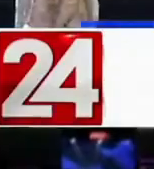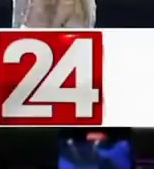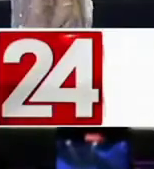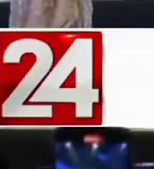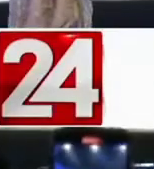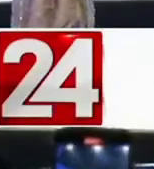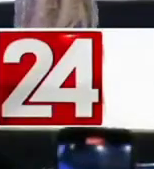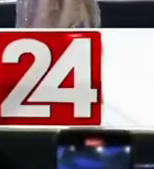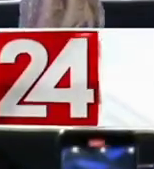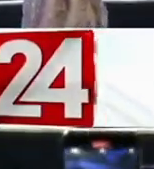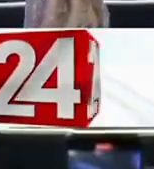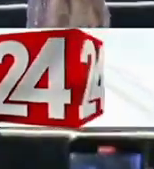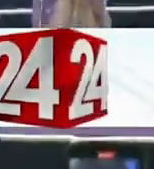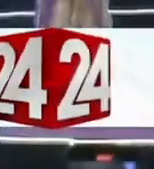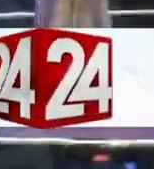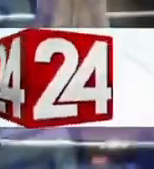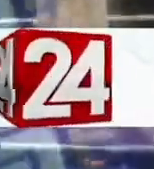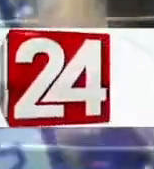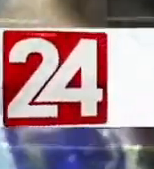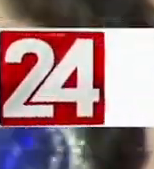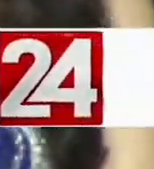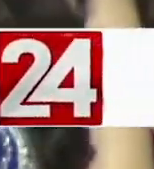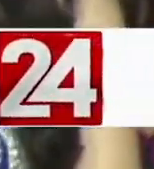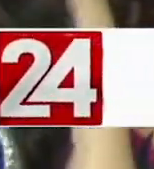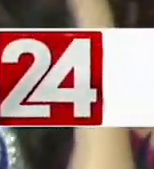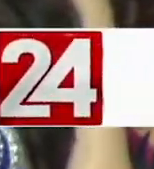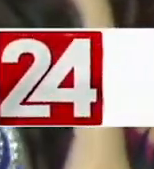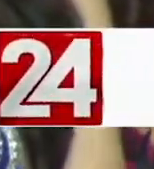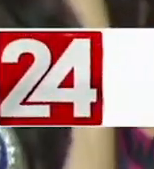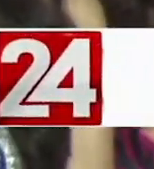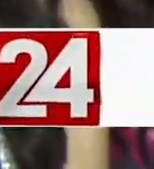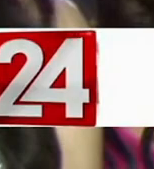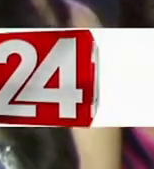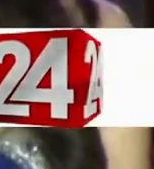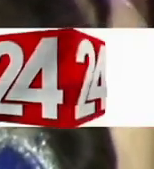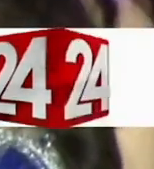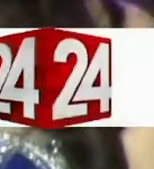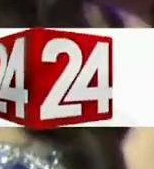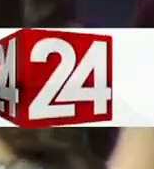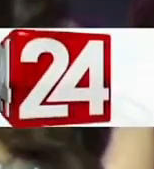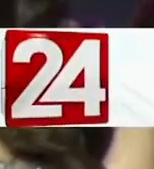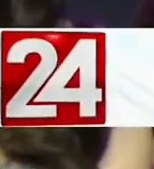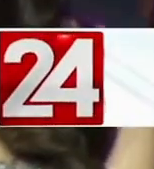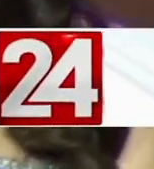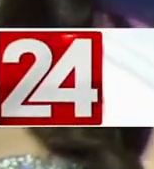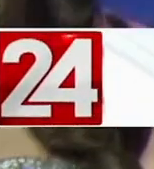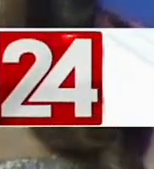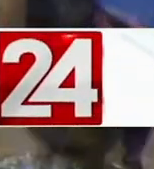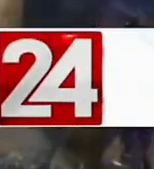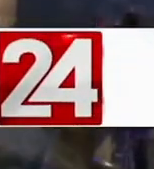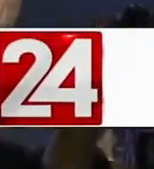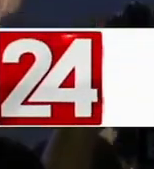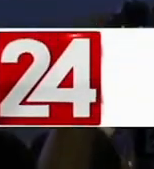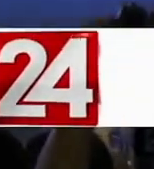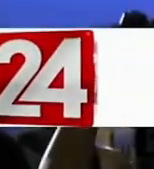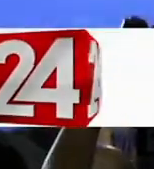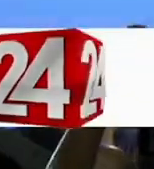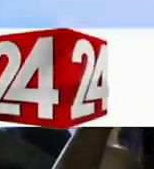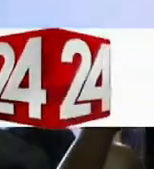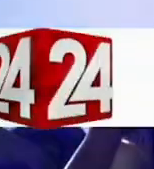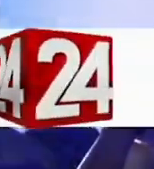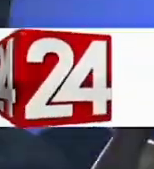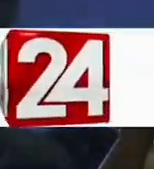At huwag palampasin ang mga kinoronahang kandidata sa Miss World Philippines 2022